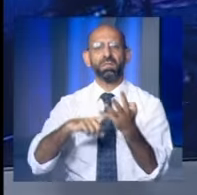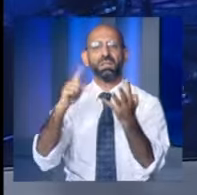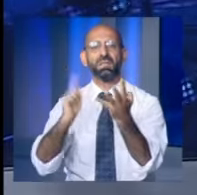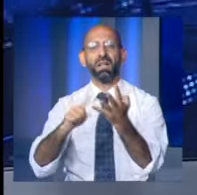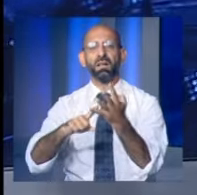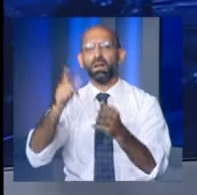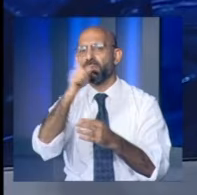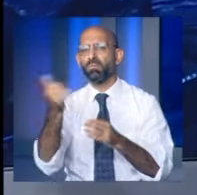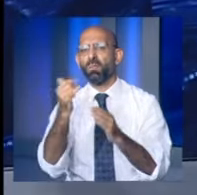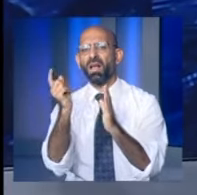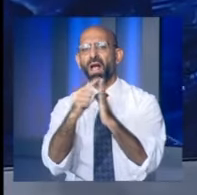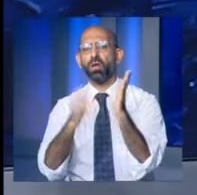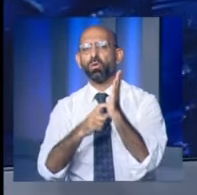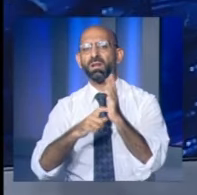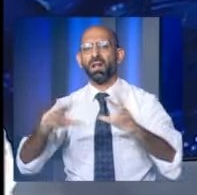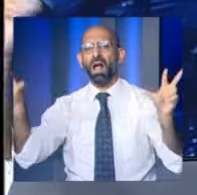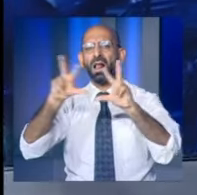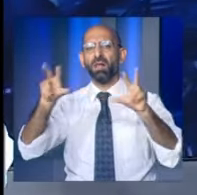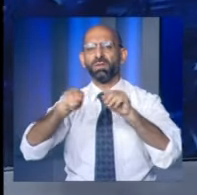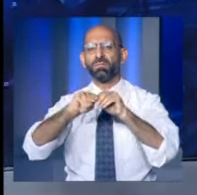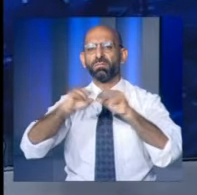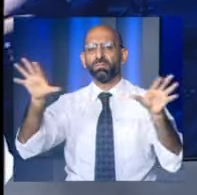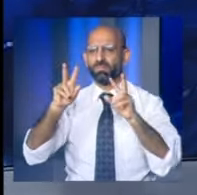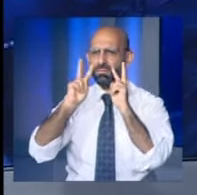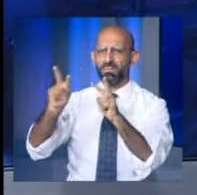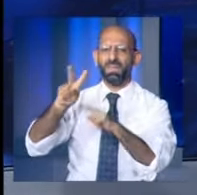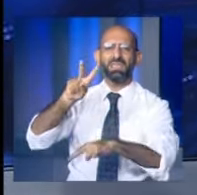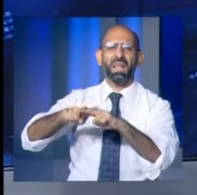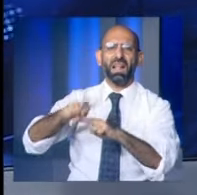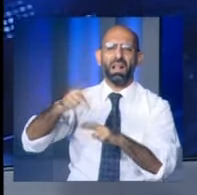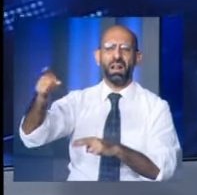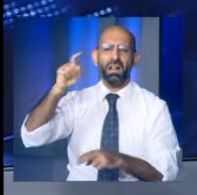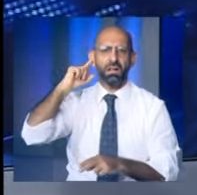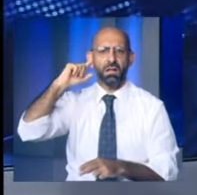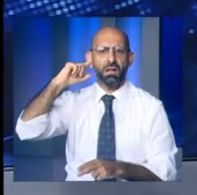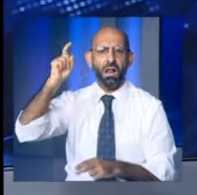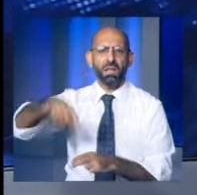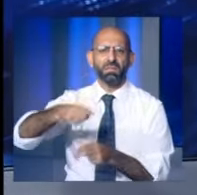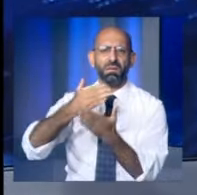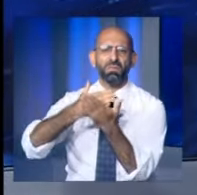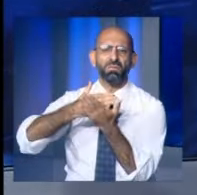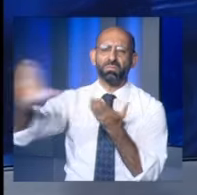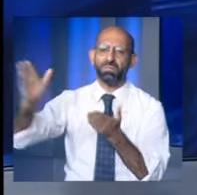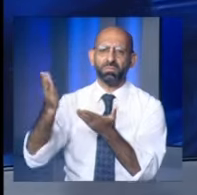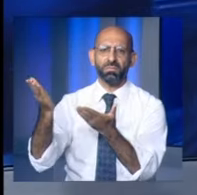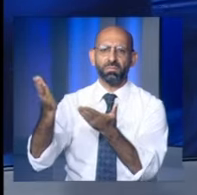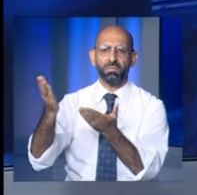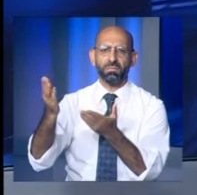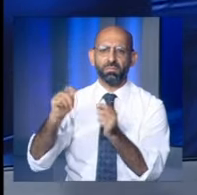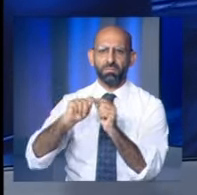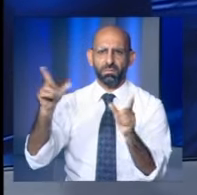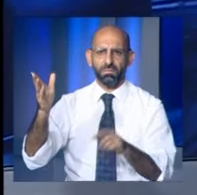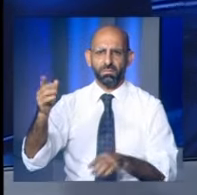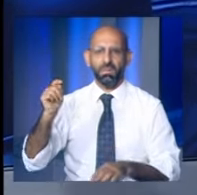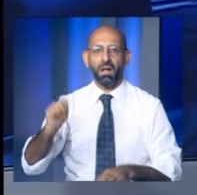شمخاني، العمليات القانونية والدبلوماسية والإعلامية تهيأت لإنزال أشد عقاب بالكيان